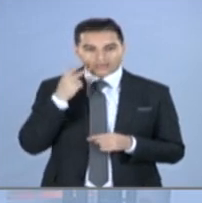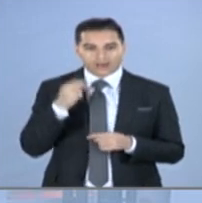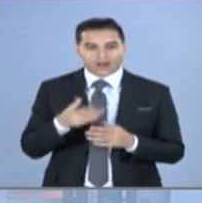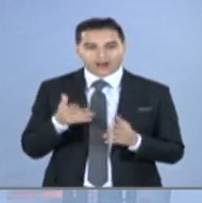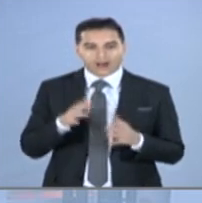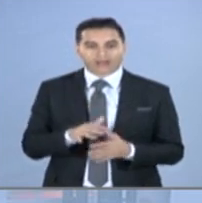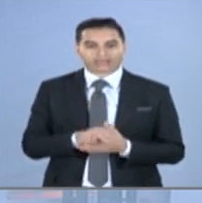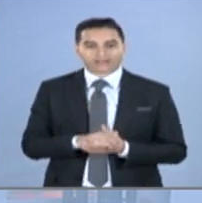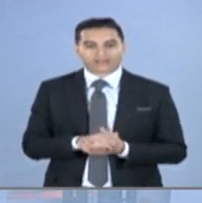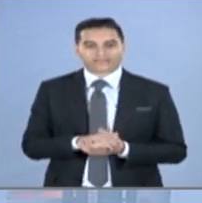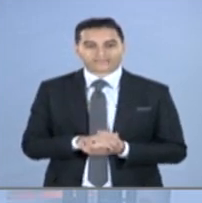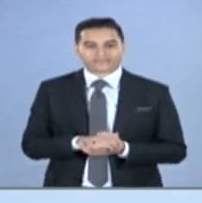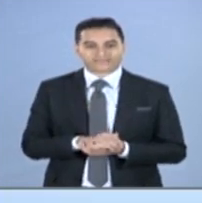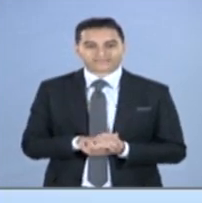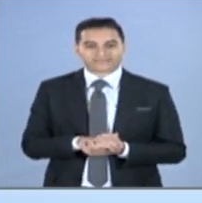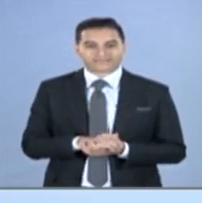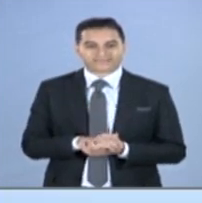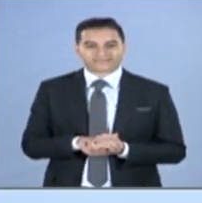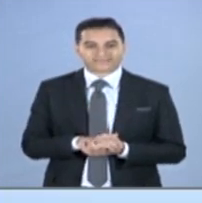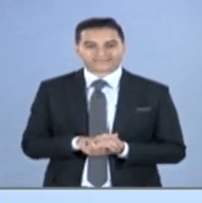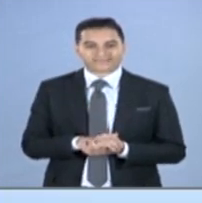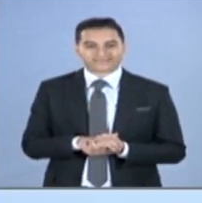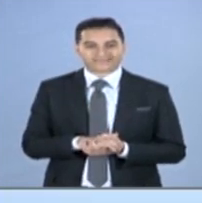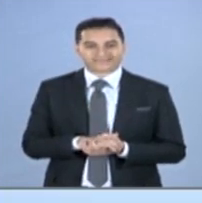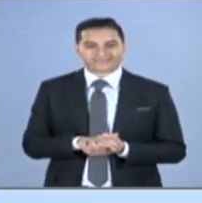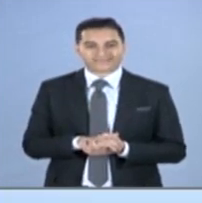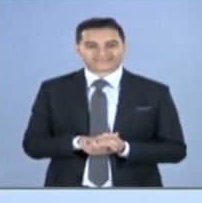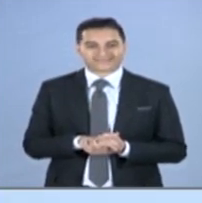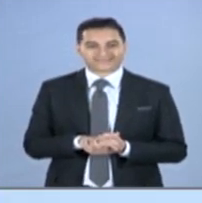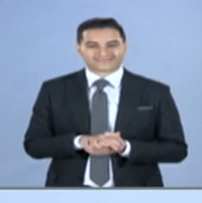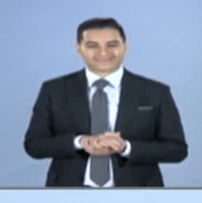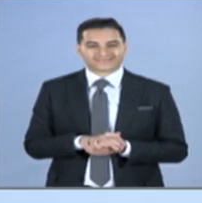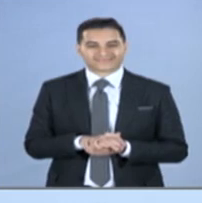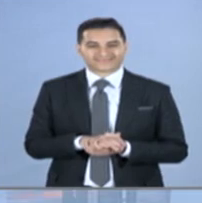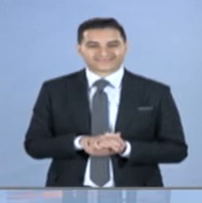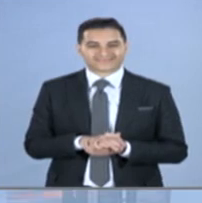أكتر، عجبك كده؟ أنا كنت هتصدم مفيد غلط.